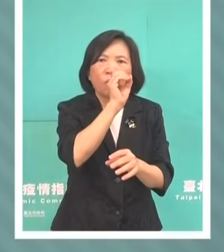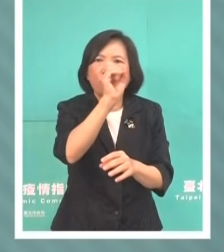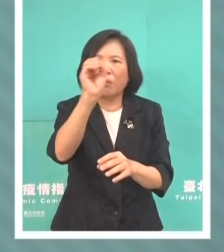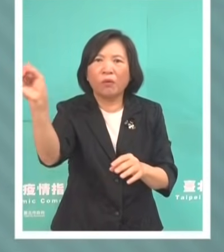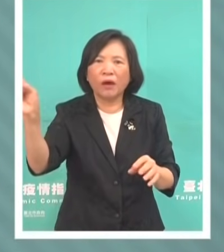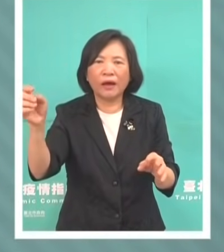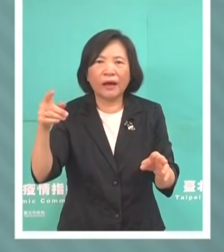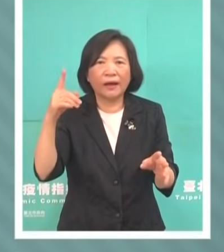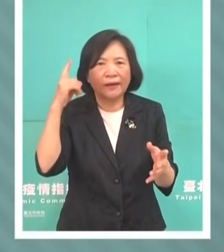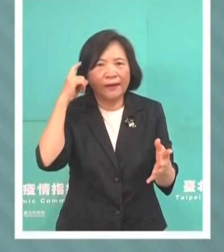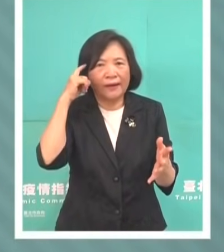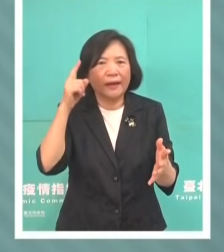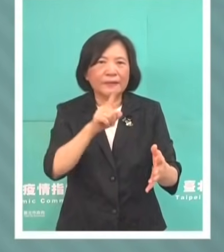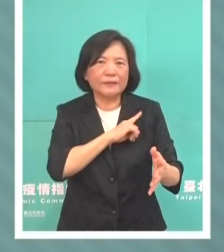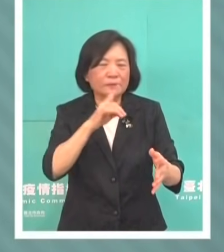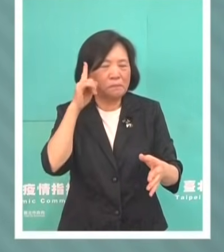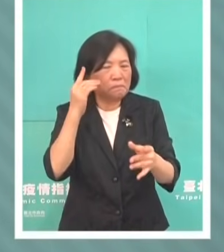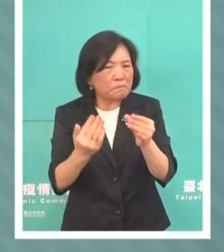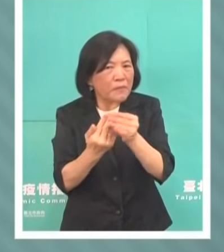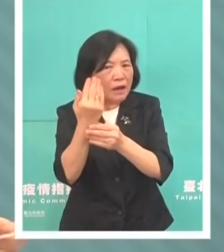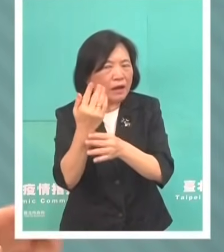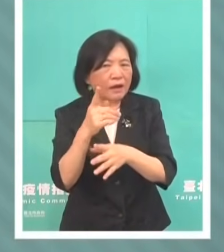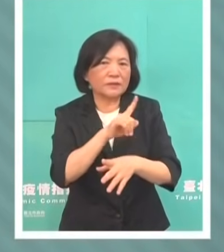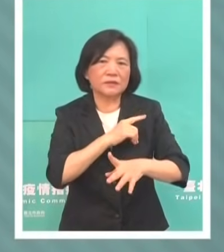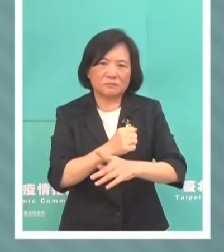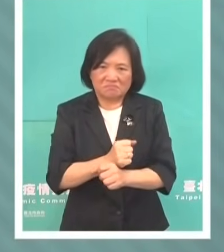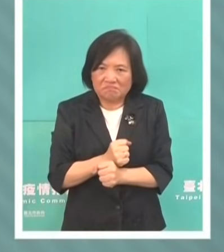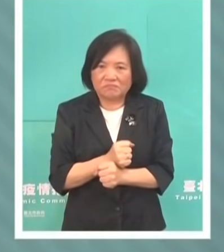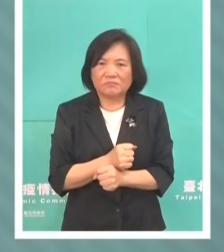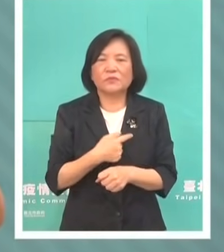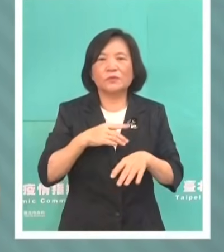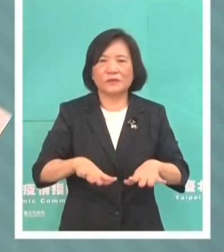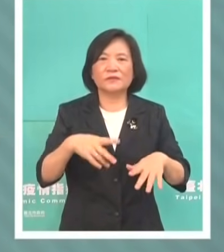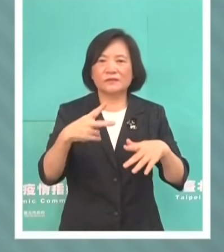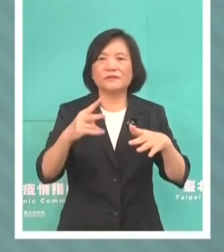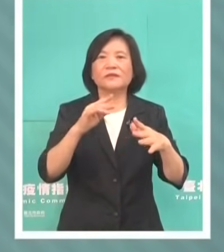我们就要更小心了，所以这个地方要跟市民朋友解释清楚了。